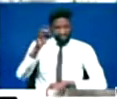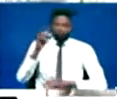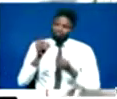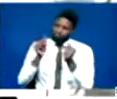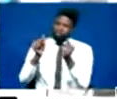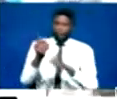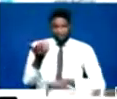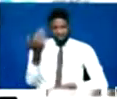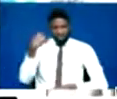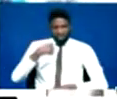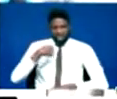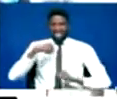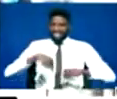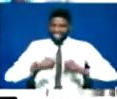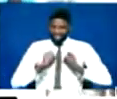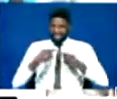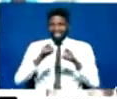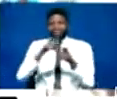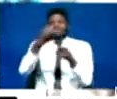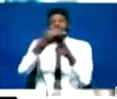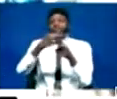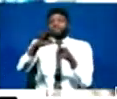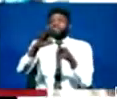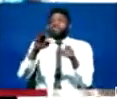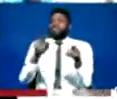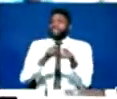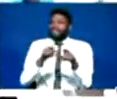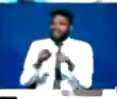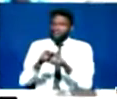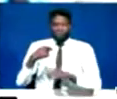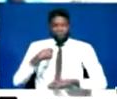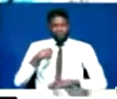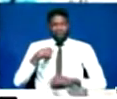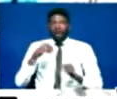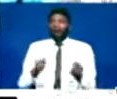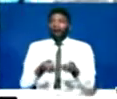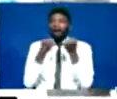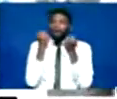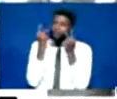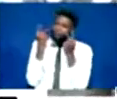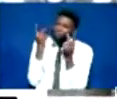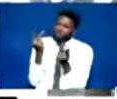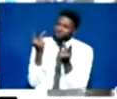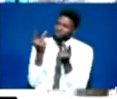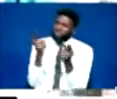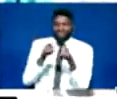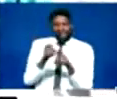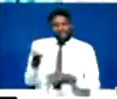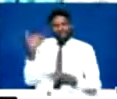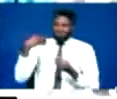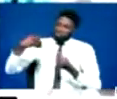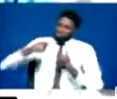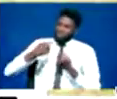nilikuwa kidato cha 3 form 3, alafu nikaona ya kwamba nilishindwa lakini